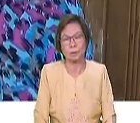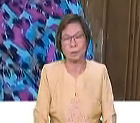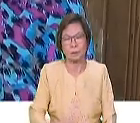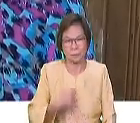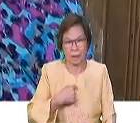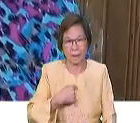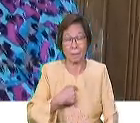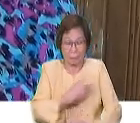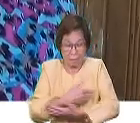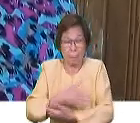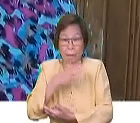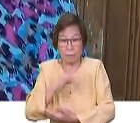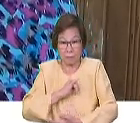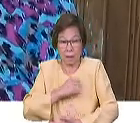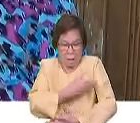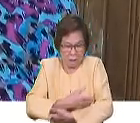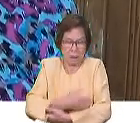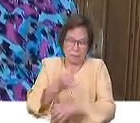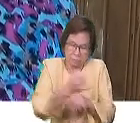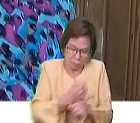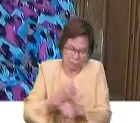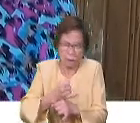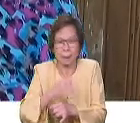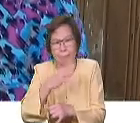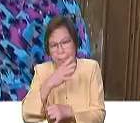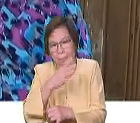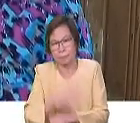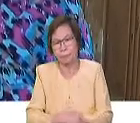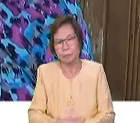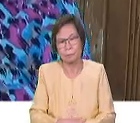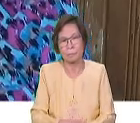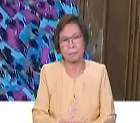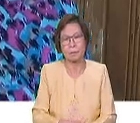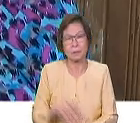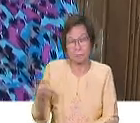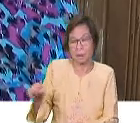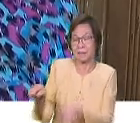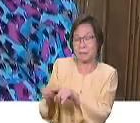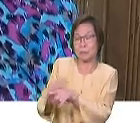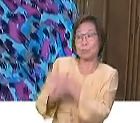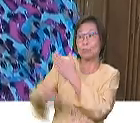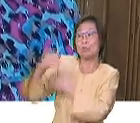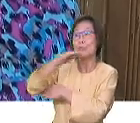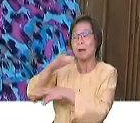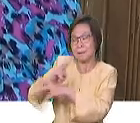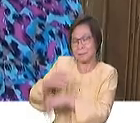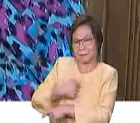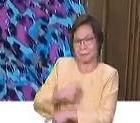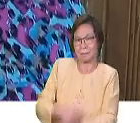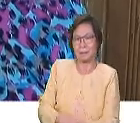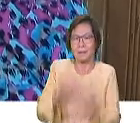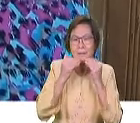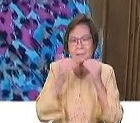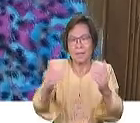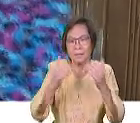saya sebagai anak menjaga mak sebagaimana dia menjaga saya selama ni. Okay,